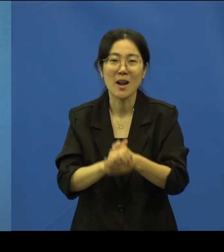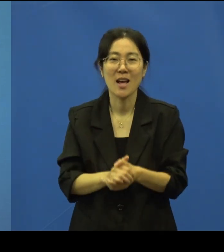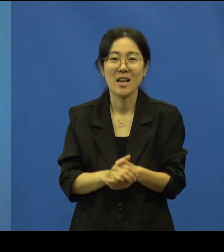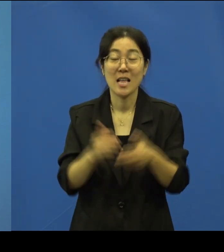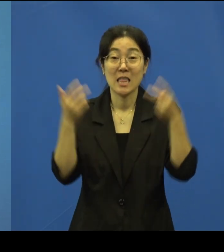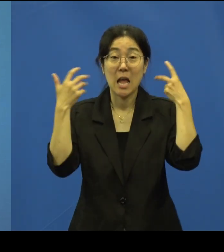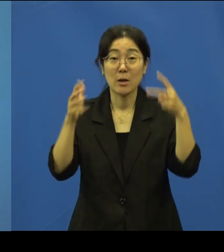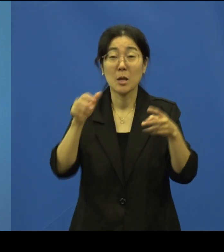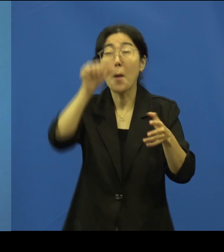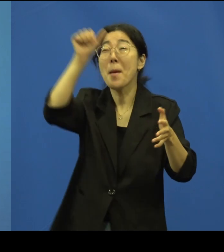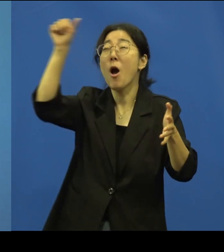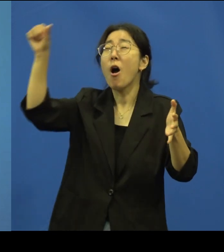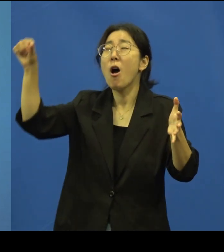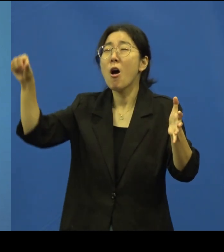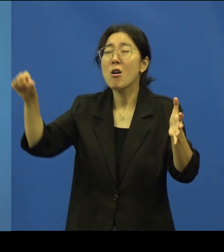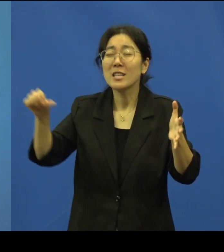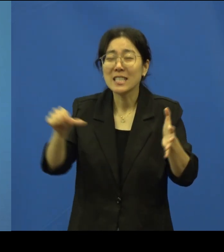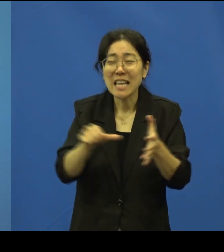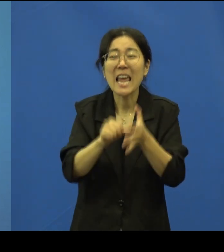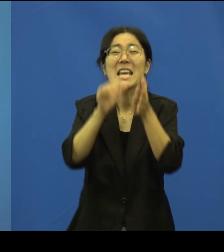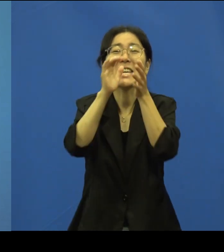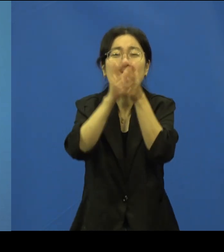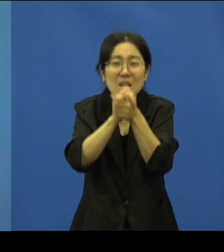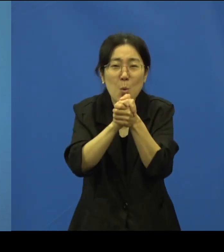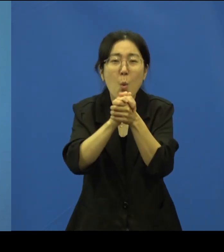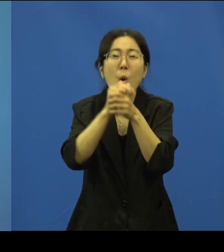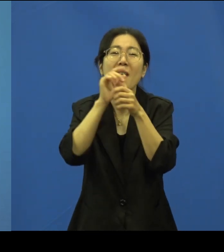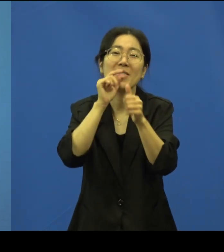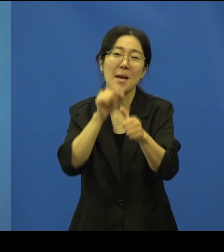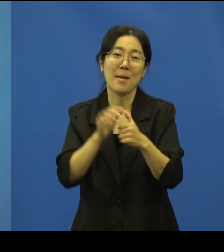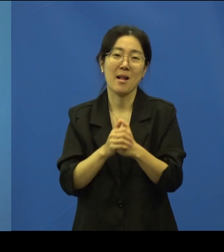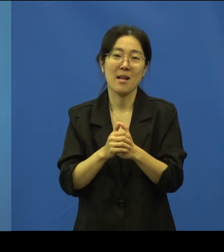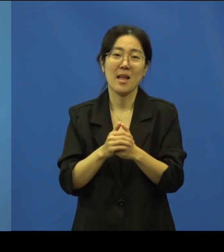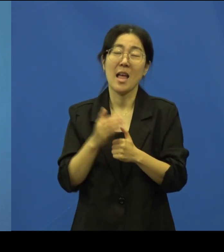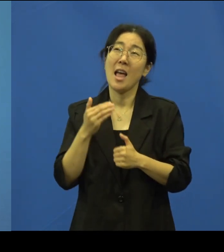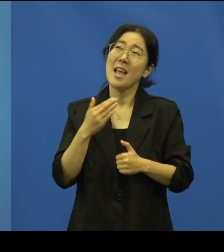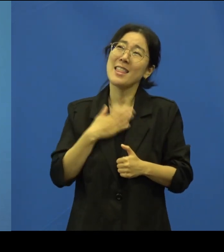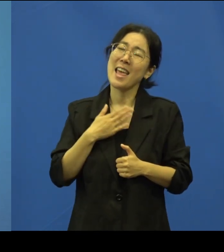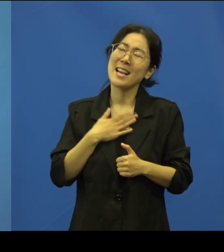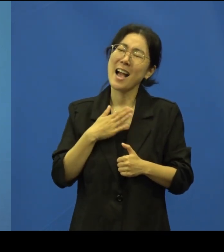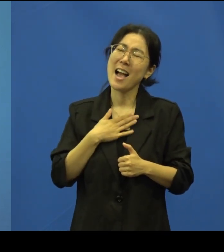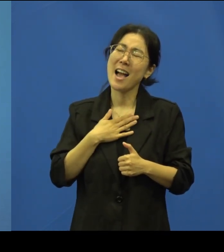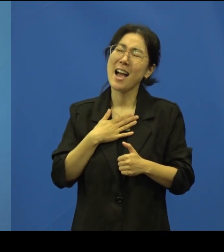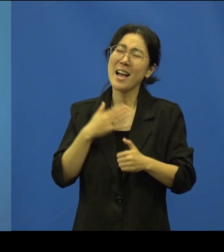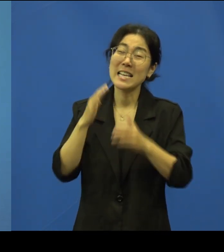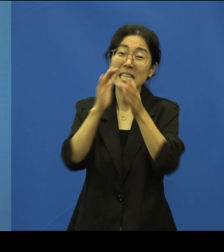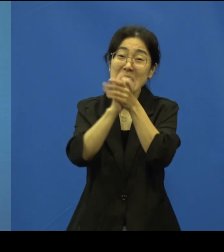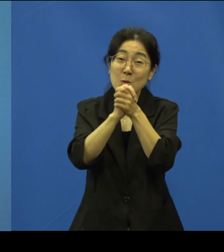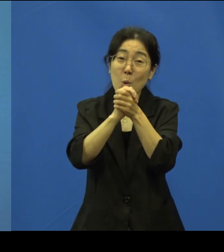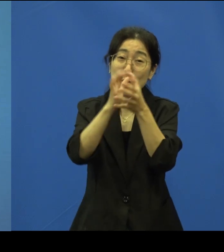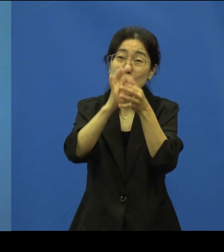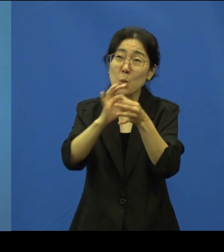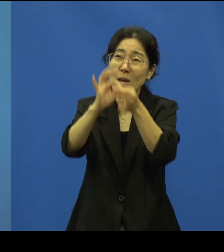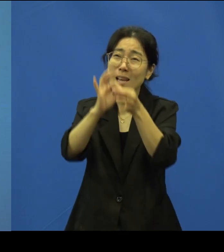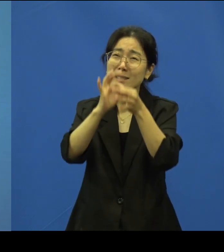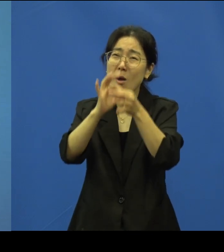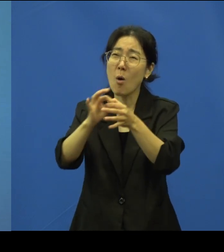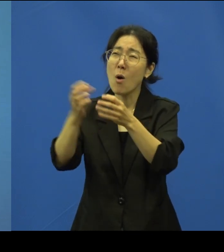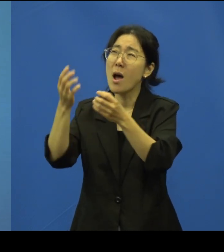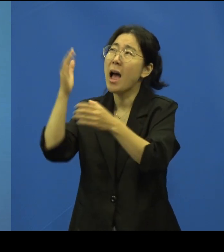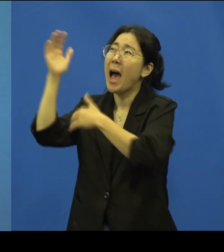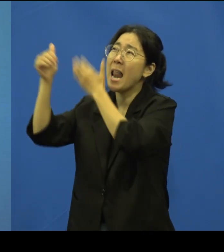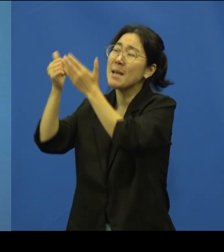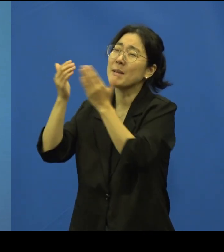평생 기도하리로다 이렇게 했어요. 자신의 기도가 주님께 올려드리는 아침 제사와 같고 저녁 제사와 같게